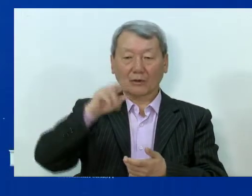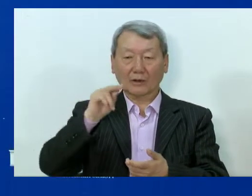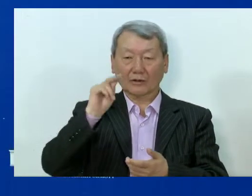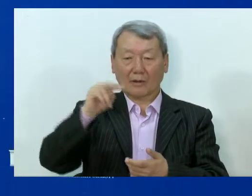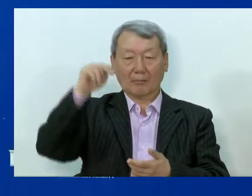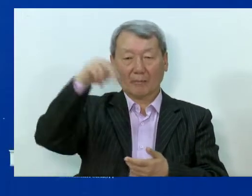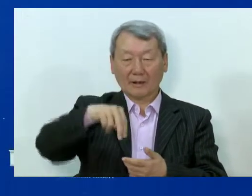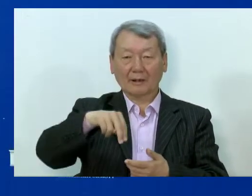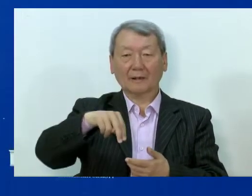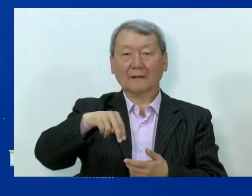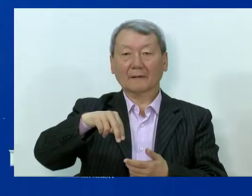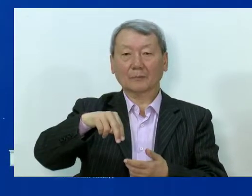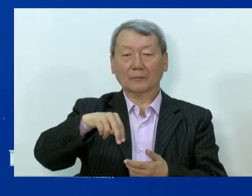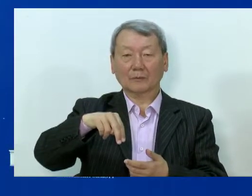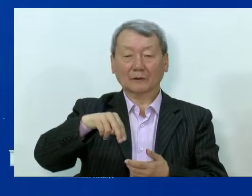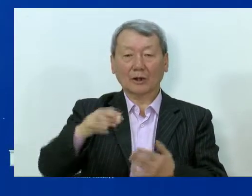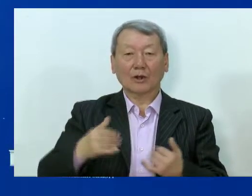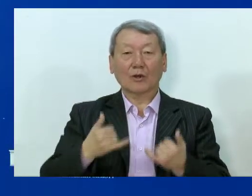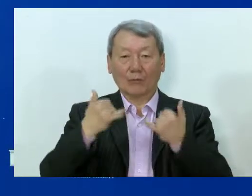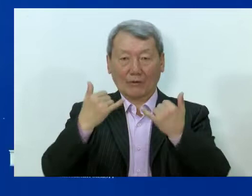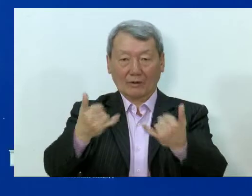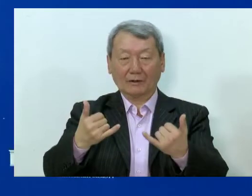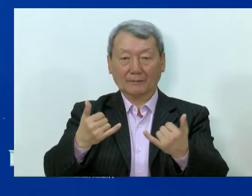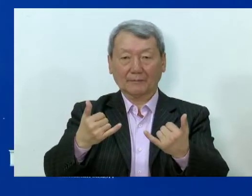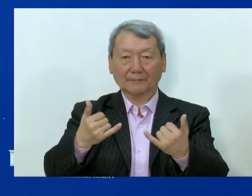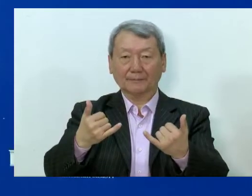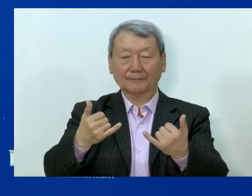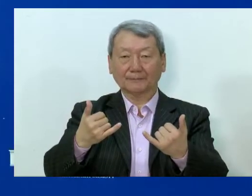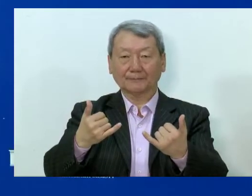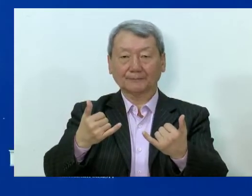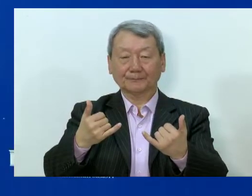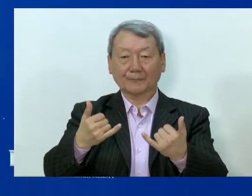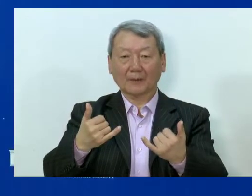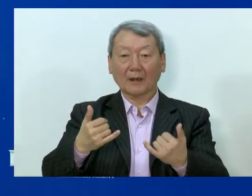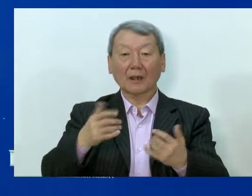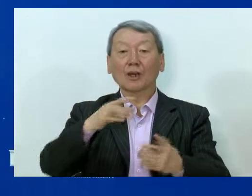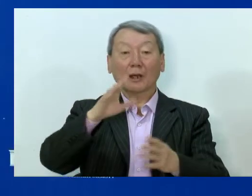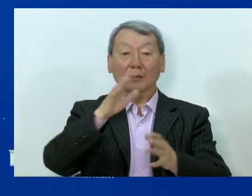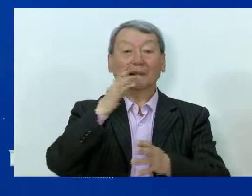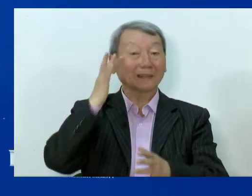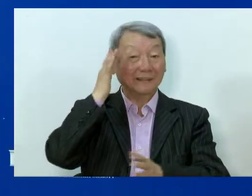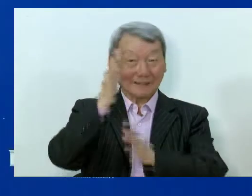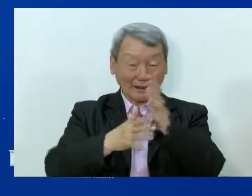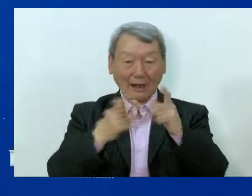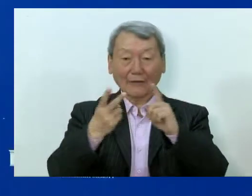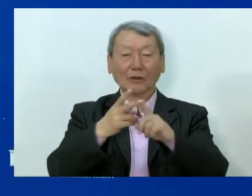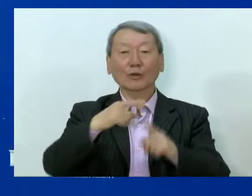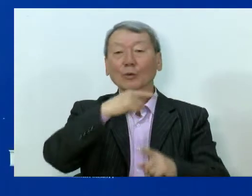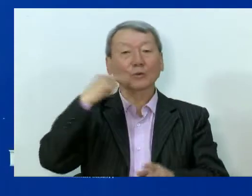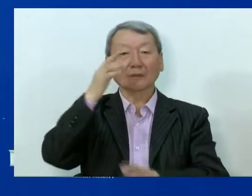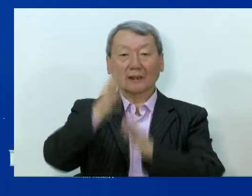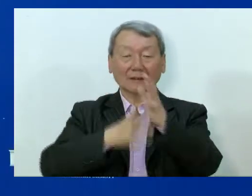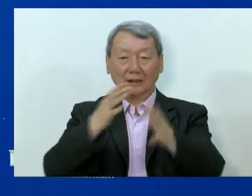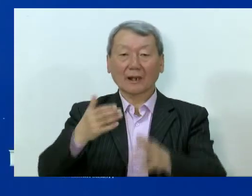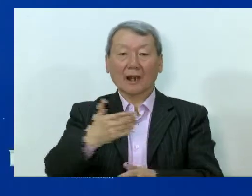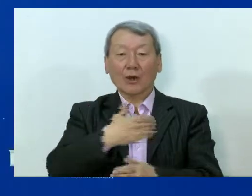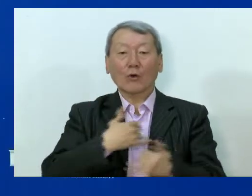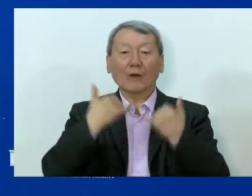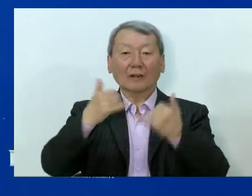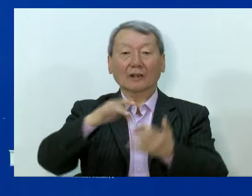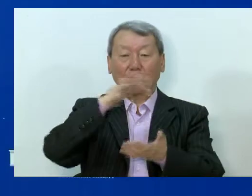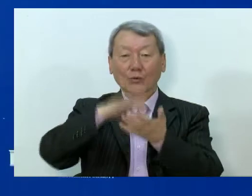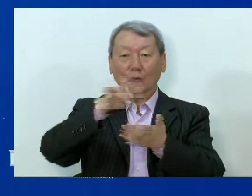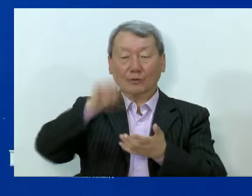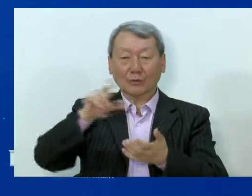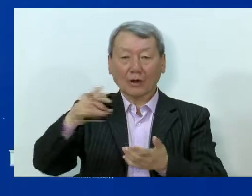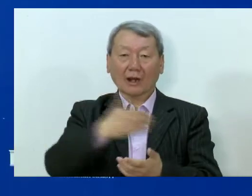бону да вот уважаемые здравствуйте уважаемые жители столицы хотел до вас довести оперативную